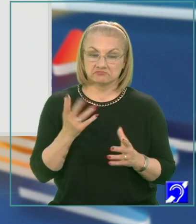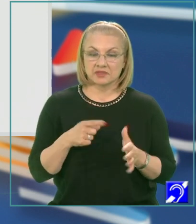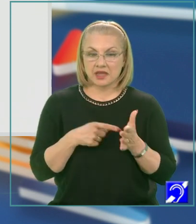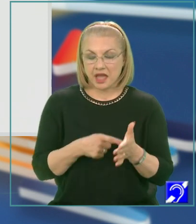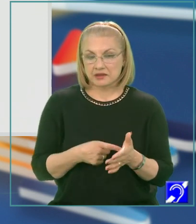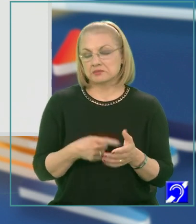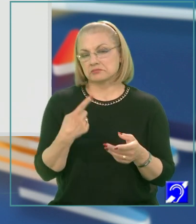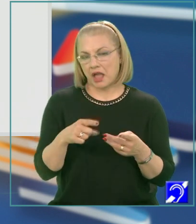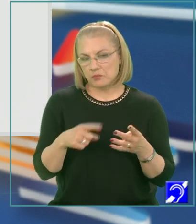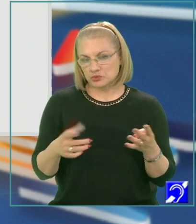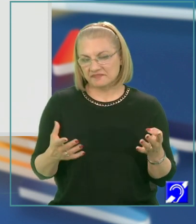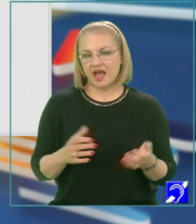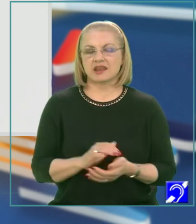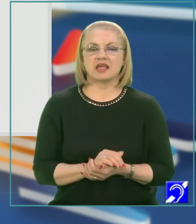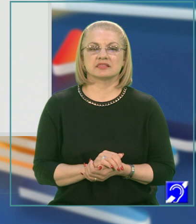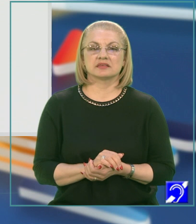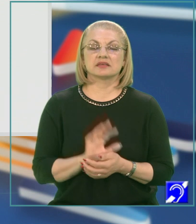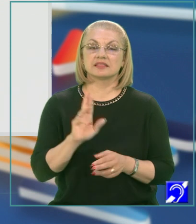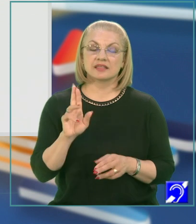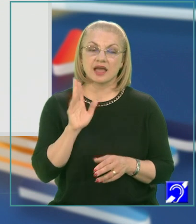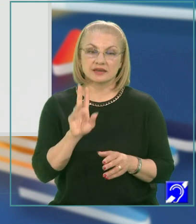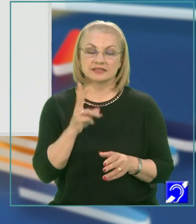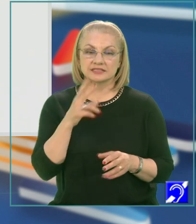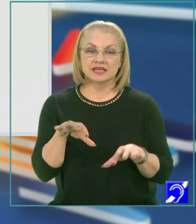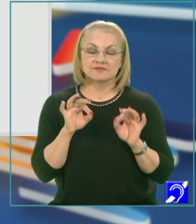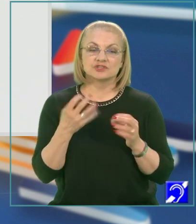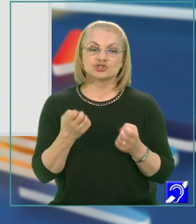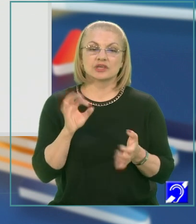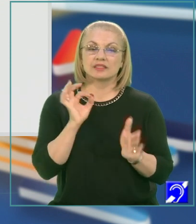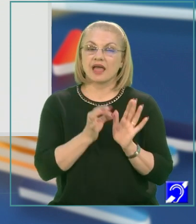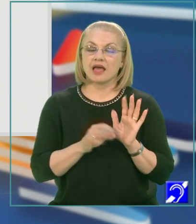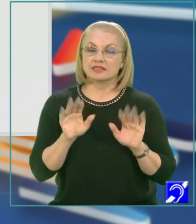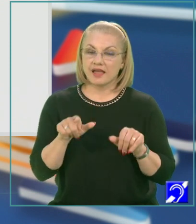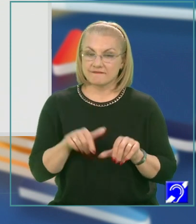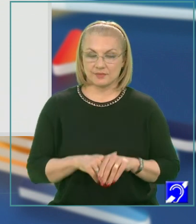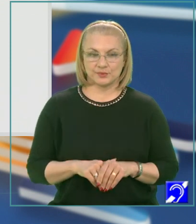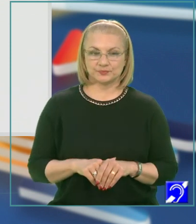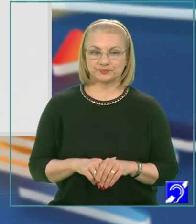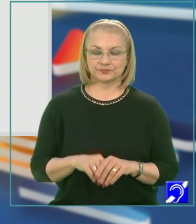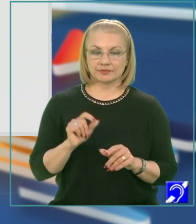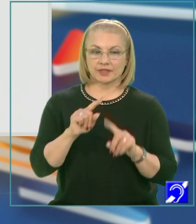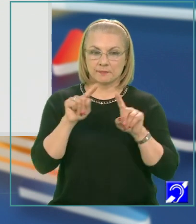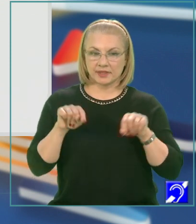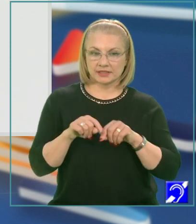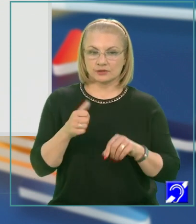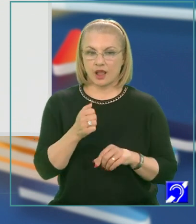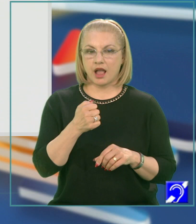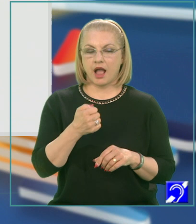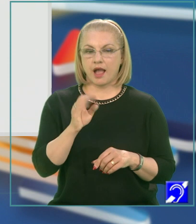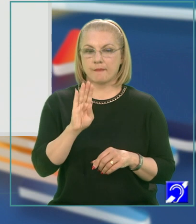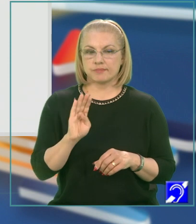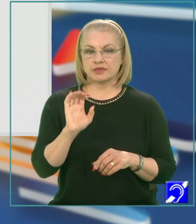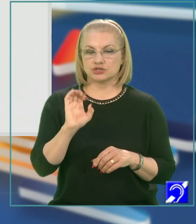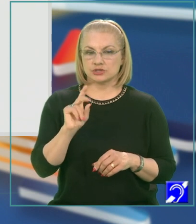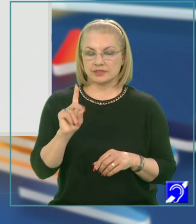este paralelogram, dar asta depinde de datele fiecarei probleme. Am pătratul ABCD, da, BD